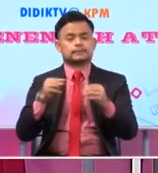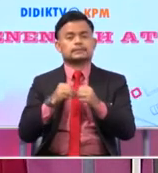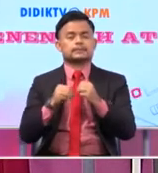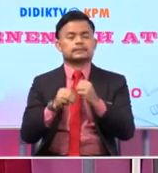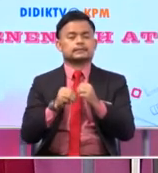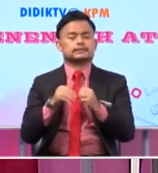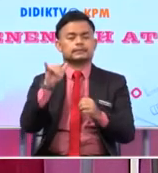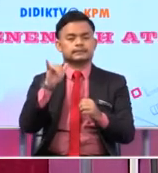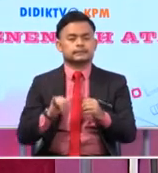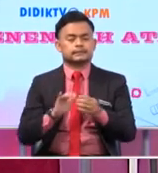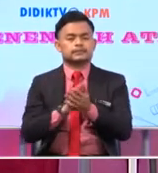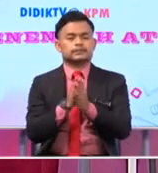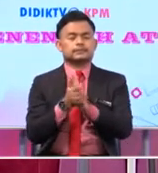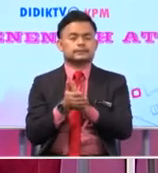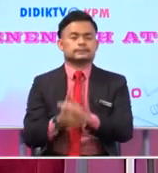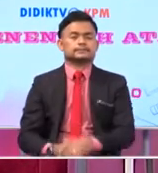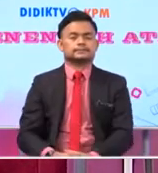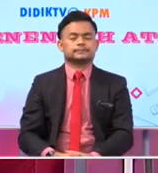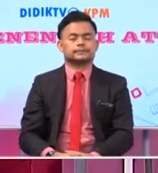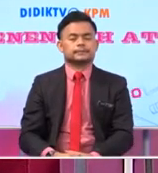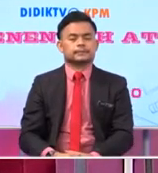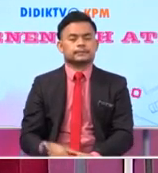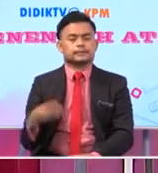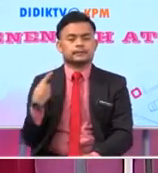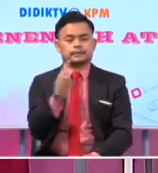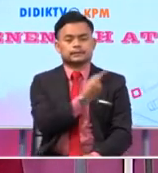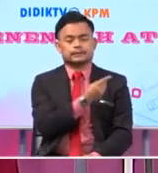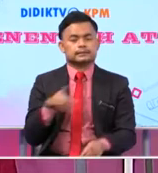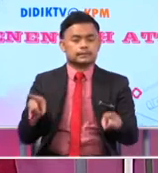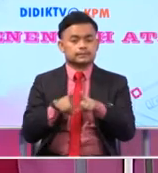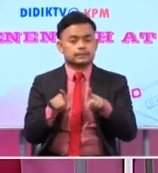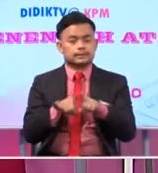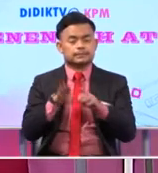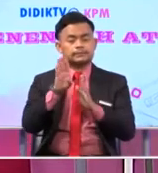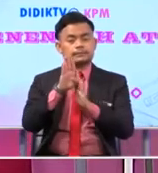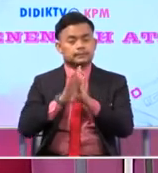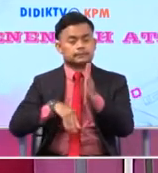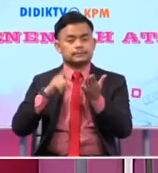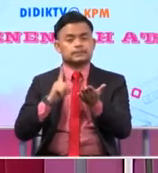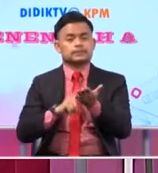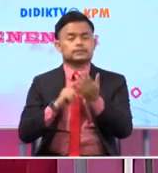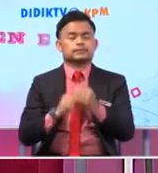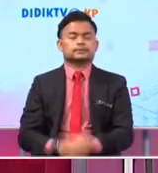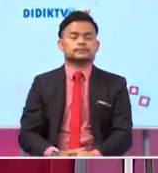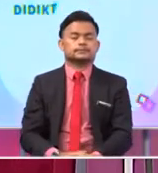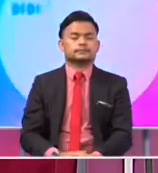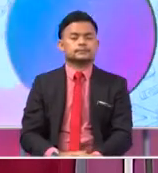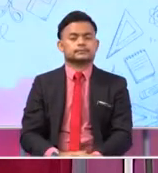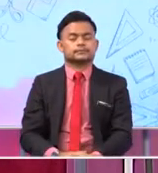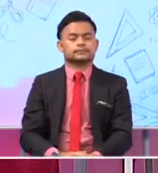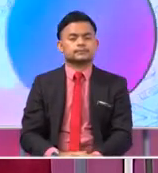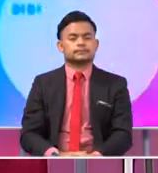agaduh hanya lebih Teruk ke jadi kita sama-sama berbincang Keke dua supaya dapat membantu mangse